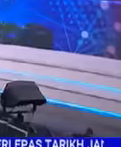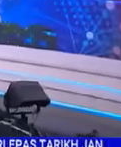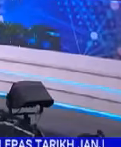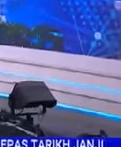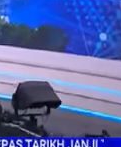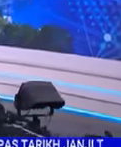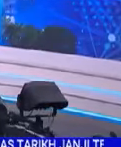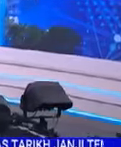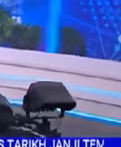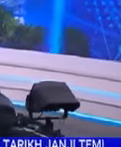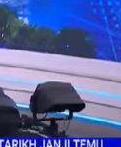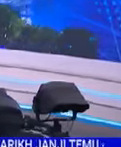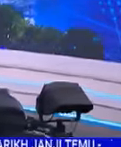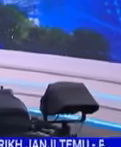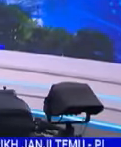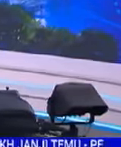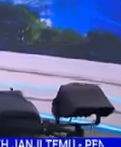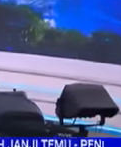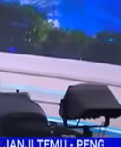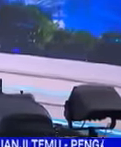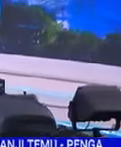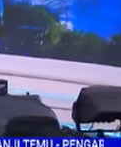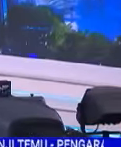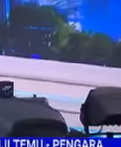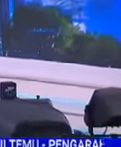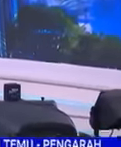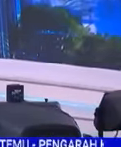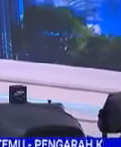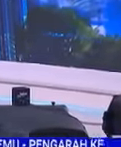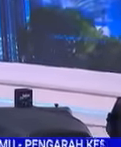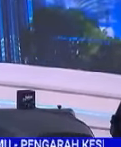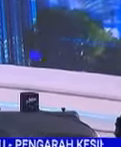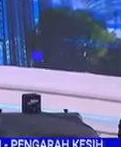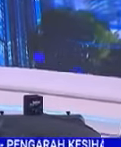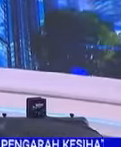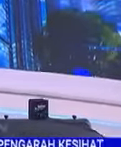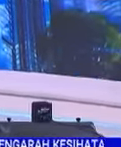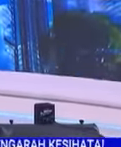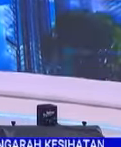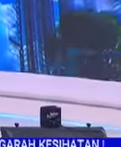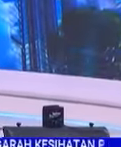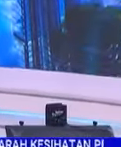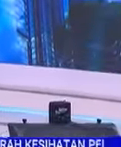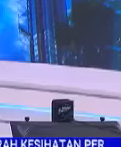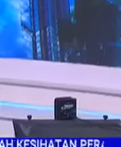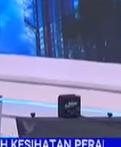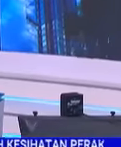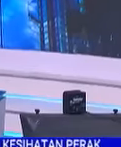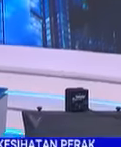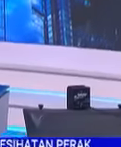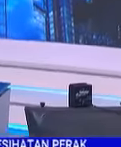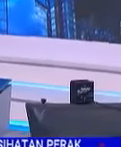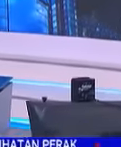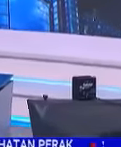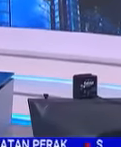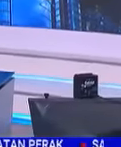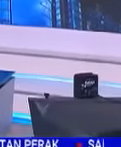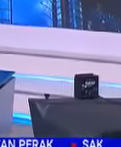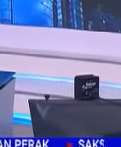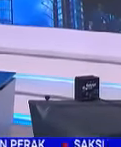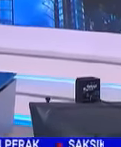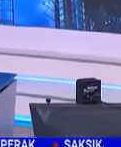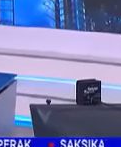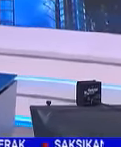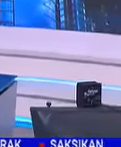Assalamualaikum, salam sejahtera. Berita Perdana edisi Ahad 23 Mei 2021. Bersama saya Faris Izzat Syarudin. Dan saya Hazel Desmond.